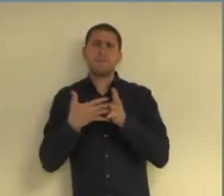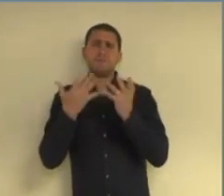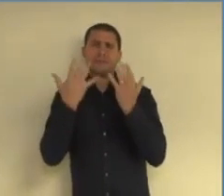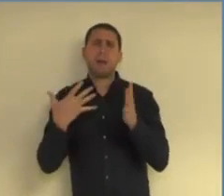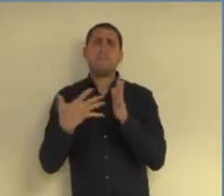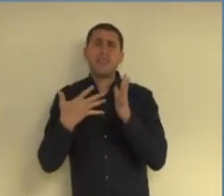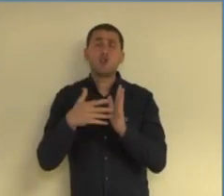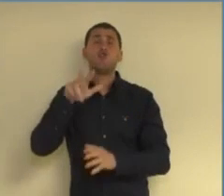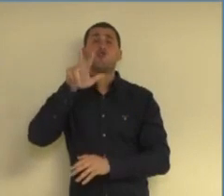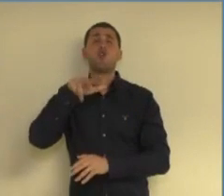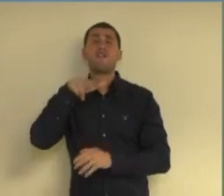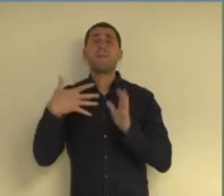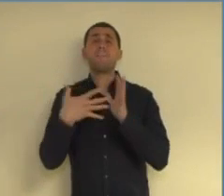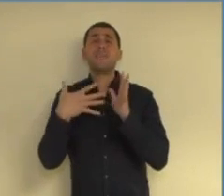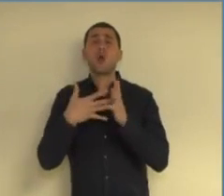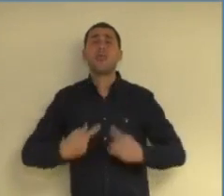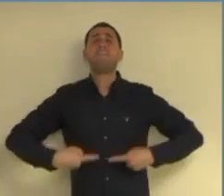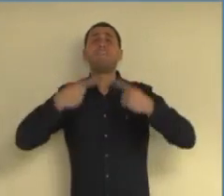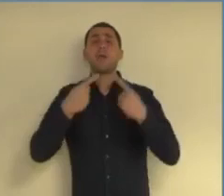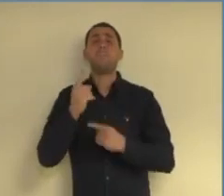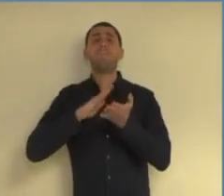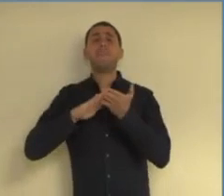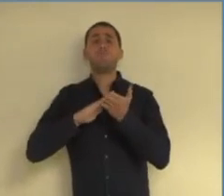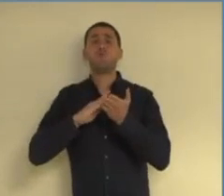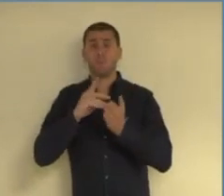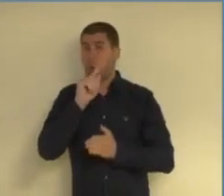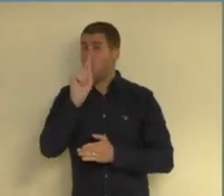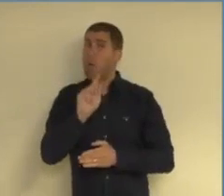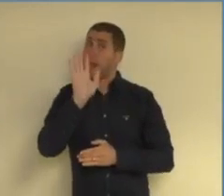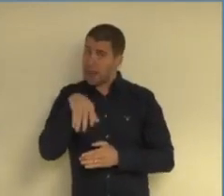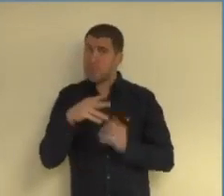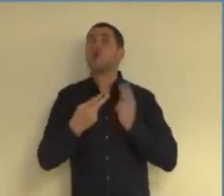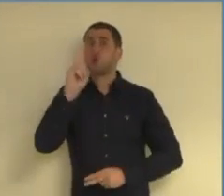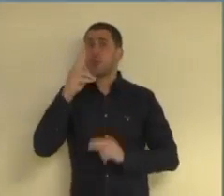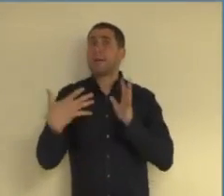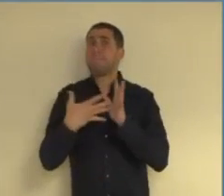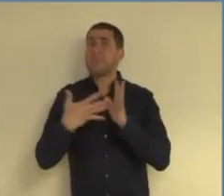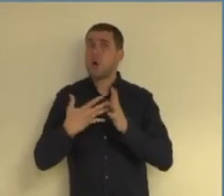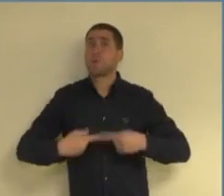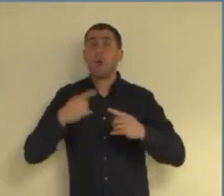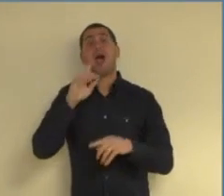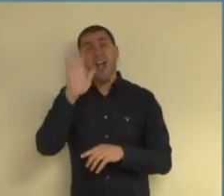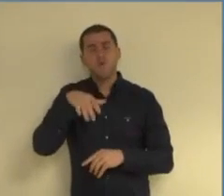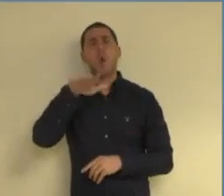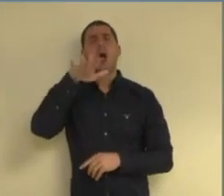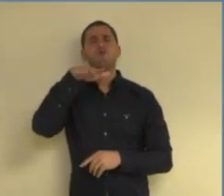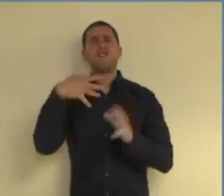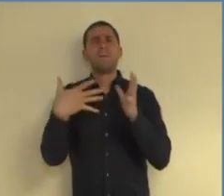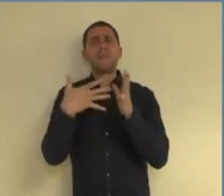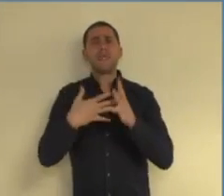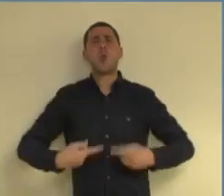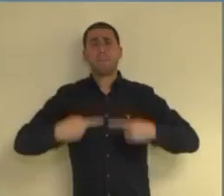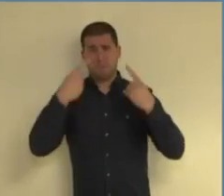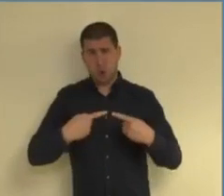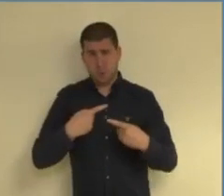ל-3,000 בדיקות ביום לפחות. ייתכן מאוד שגם נגיע ליותר מזה, אפילו עד 5,000 בדיקות.